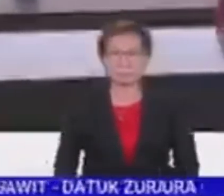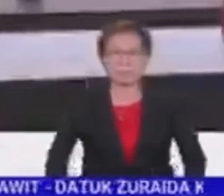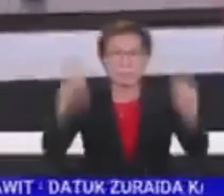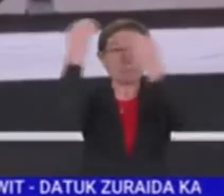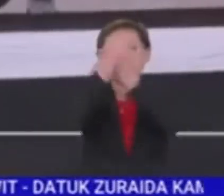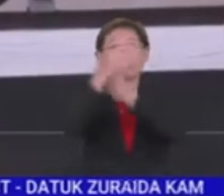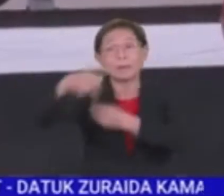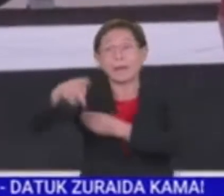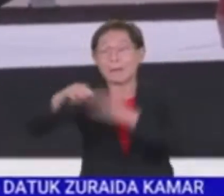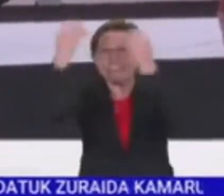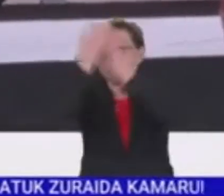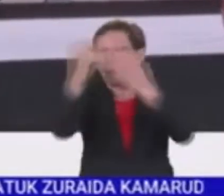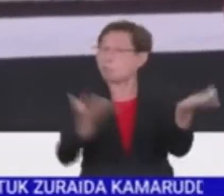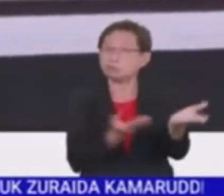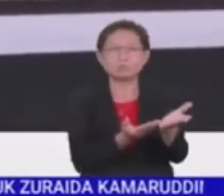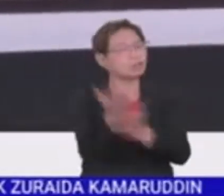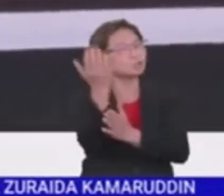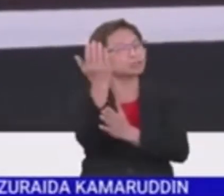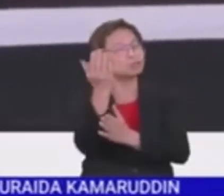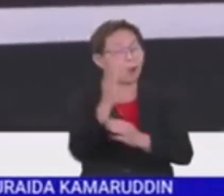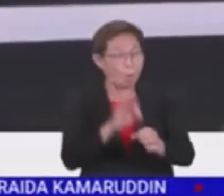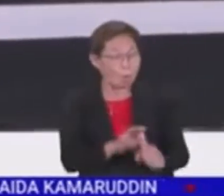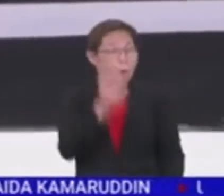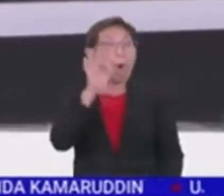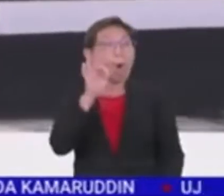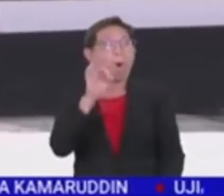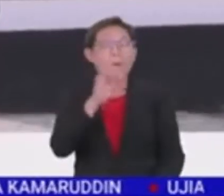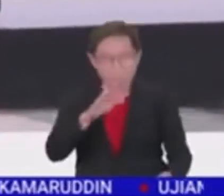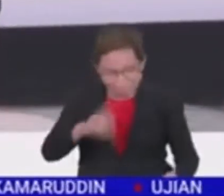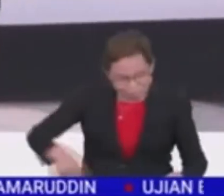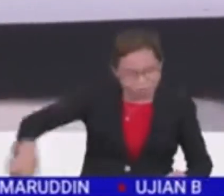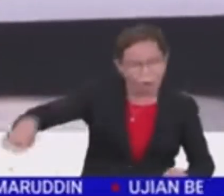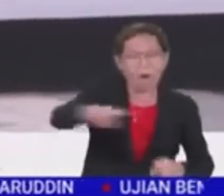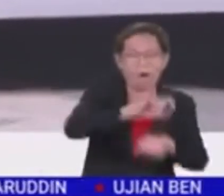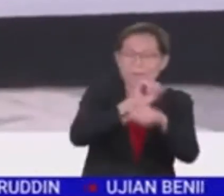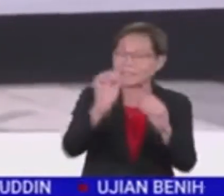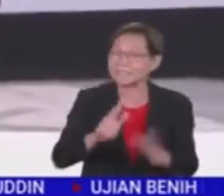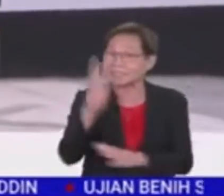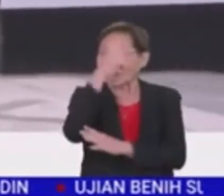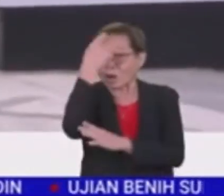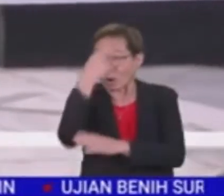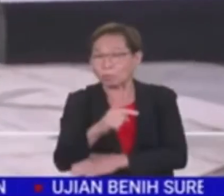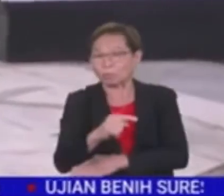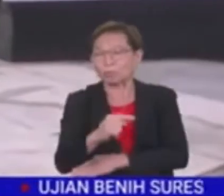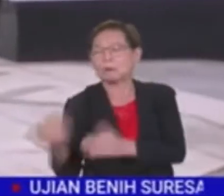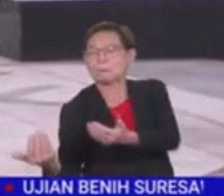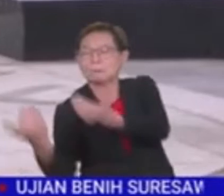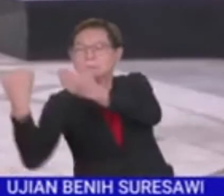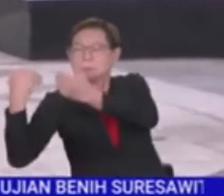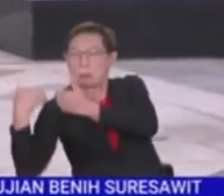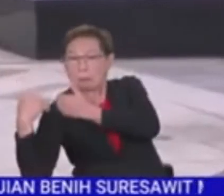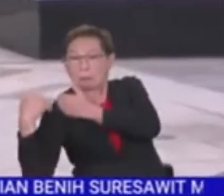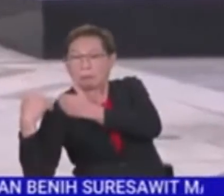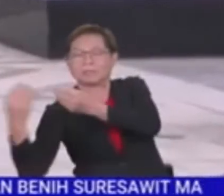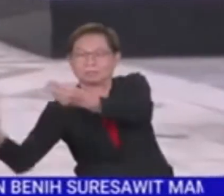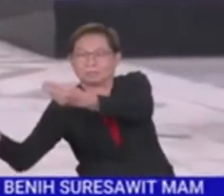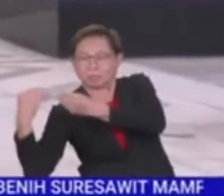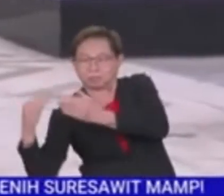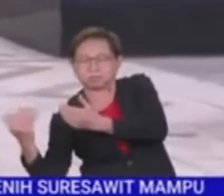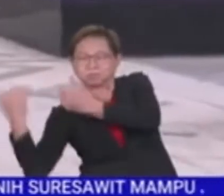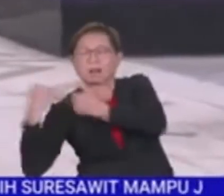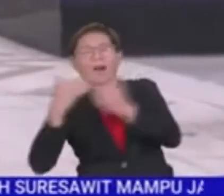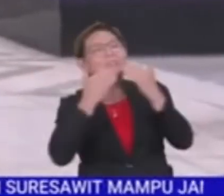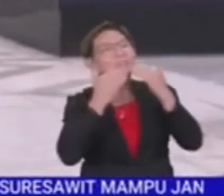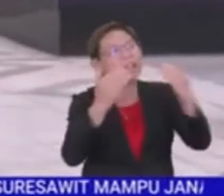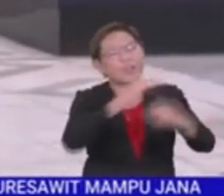Pengumuman Perdana Menteri sekaligus meningkatkan semangat dalam kalangan penjawat awam untuk menggalas tanggungjawab yang diberi. Terima